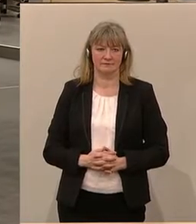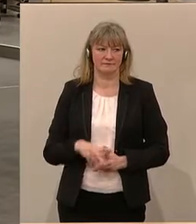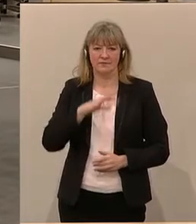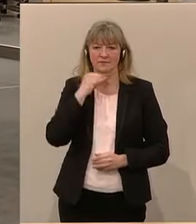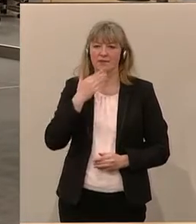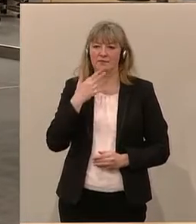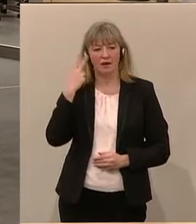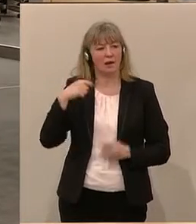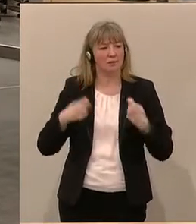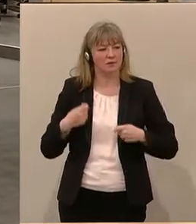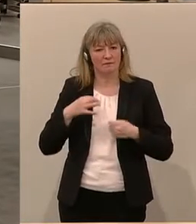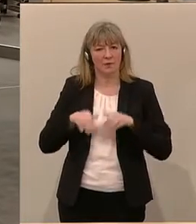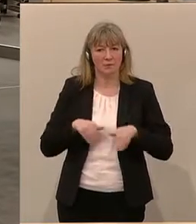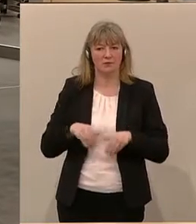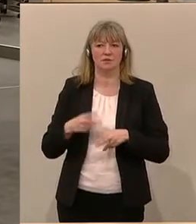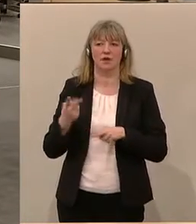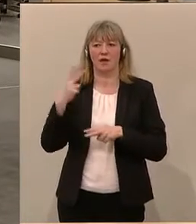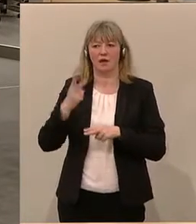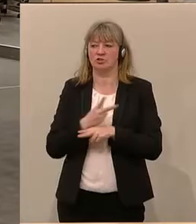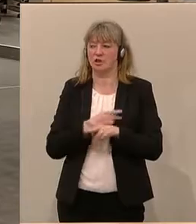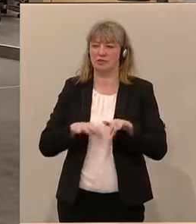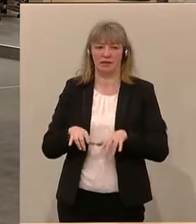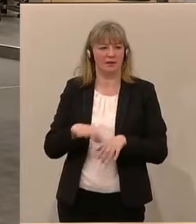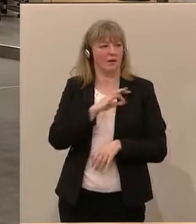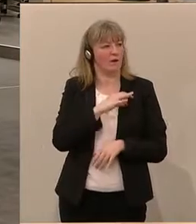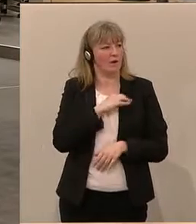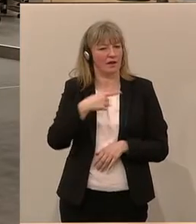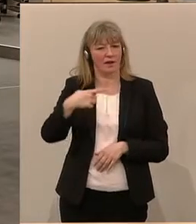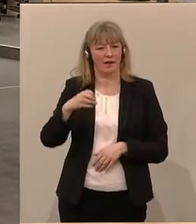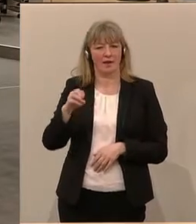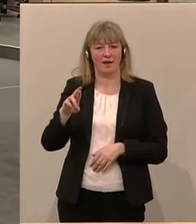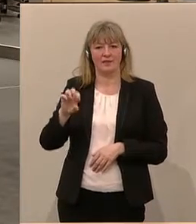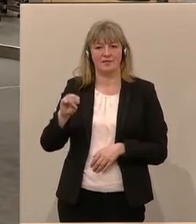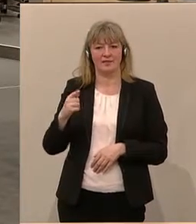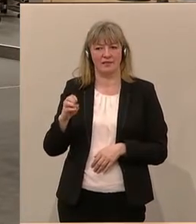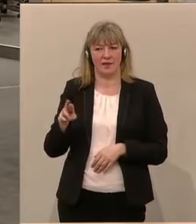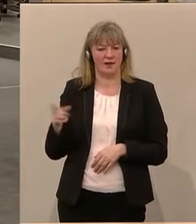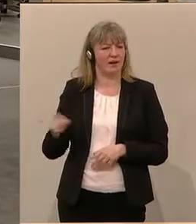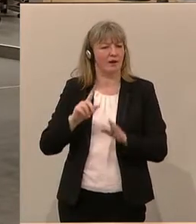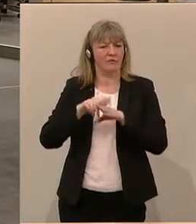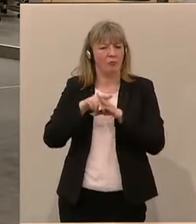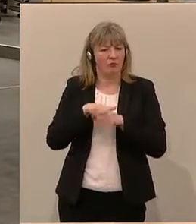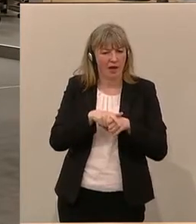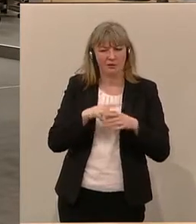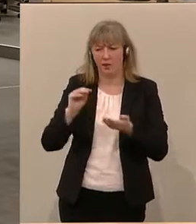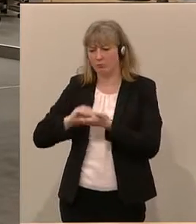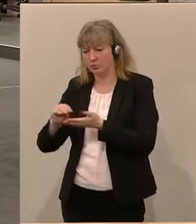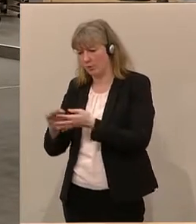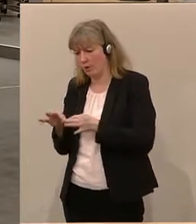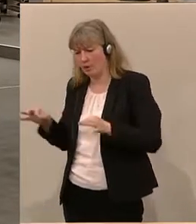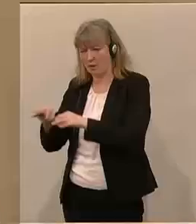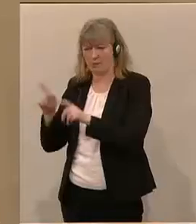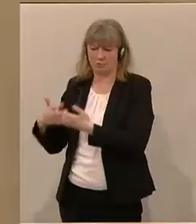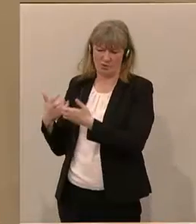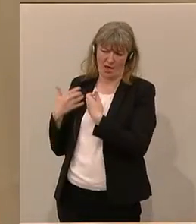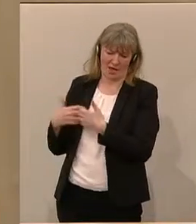Vielen Dank, Herr Präsident, Frau Ministerin, Herr Staatssekretär. Also Kollege Gerstner, das mit den Pferden und den Büroräumlichkeiten, das müssen Sie mir heute irgendwann noch mal